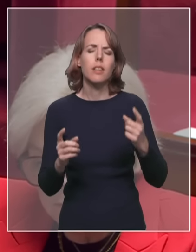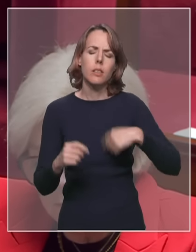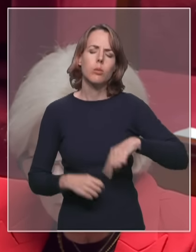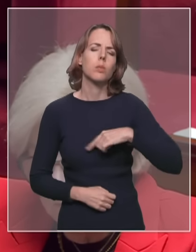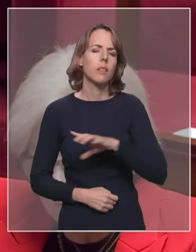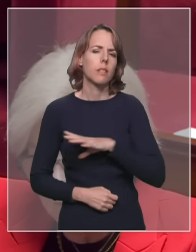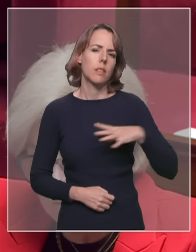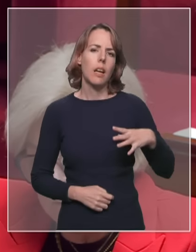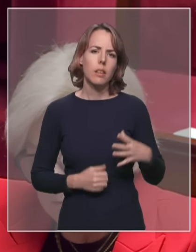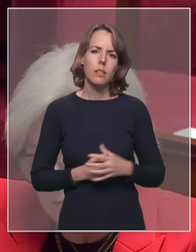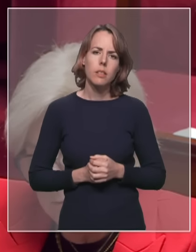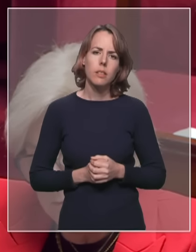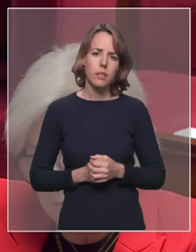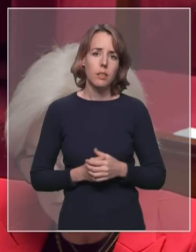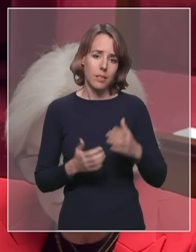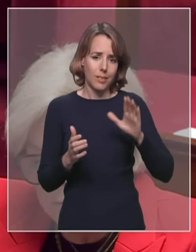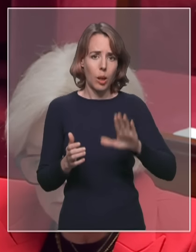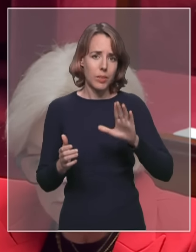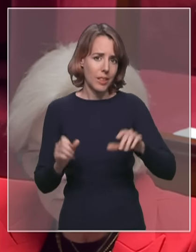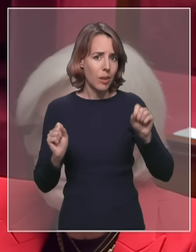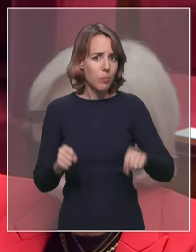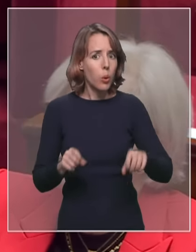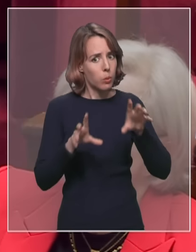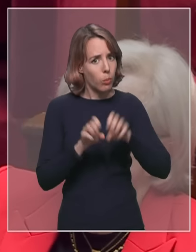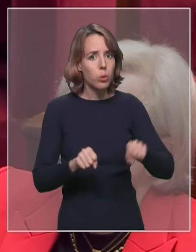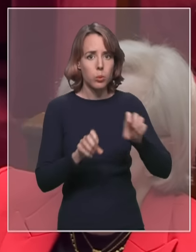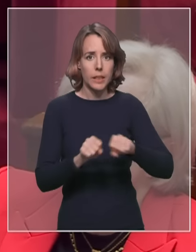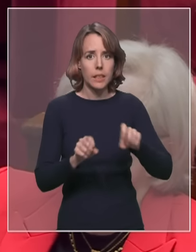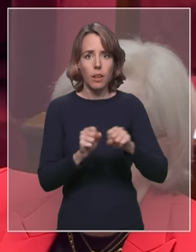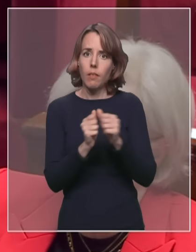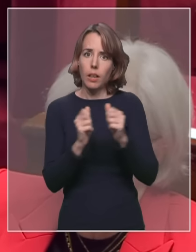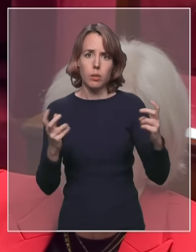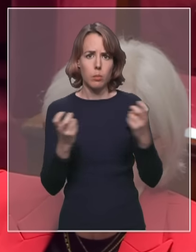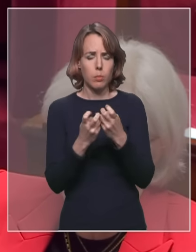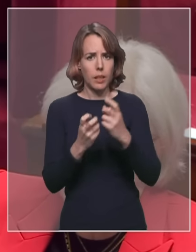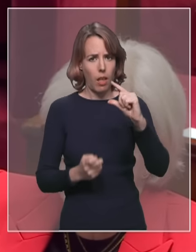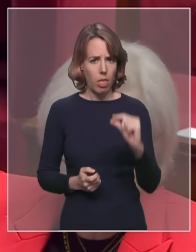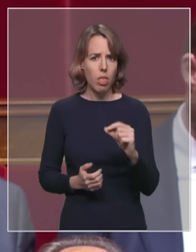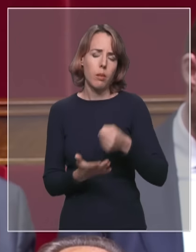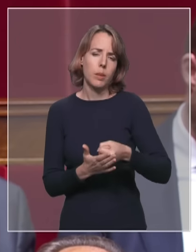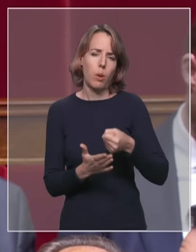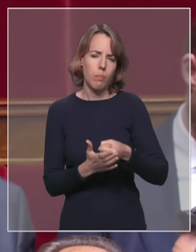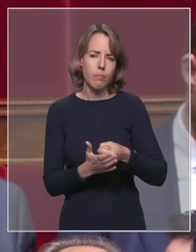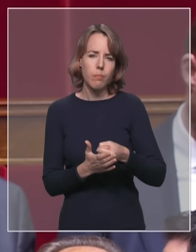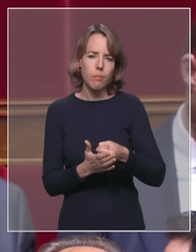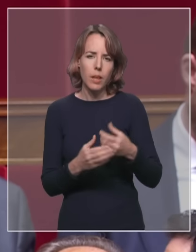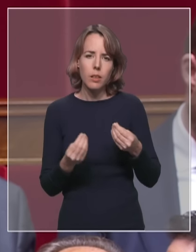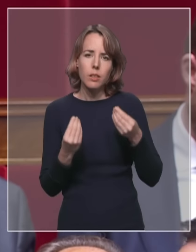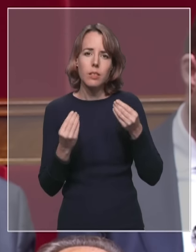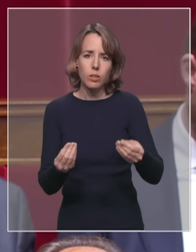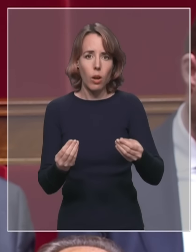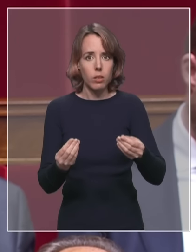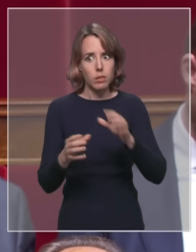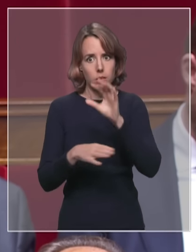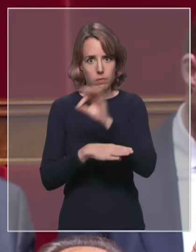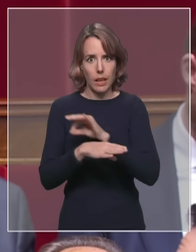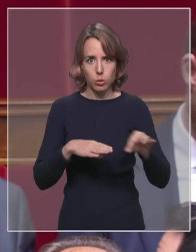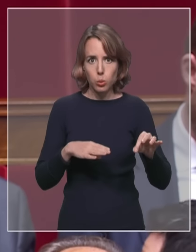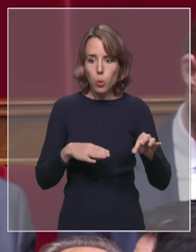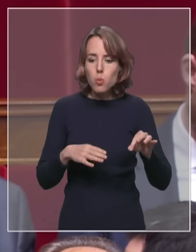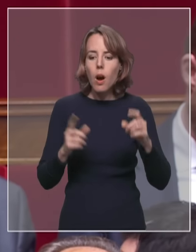le moyen qui nous permettra de produire et de produire à des prix le plus bas possible pour pouvoir faire baisser la facture des